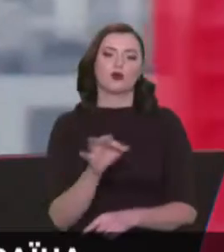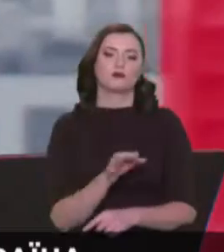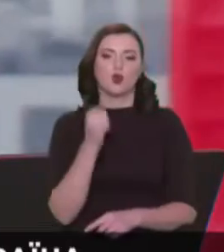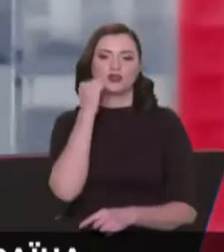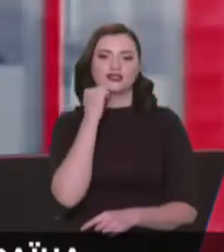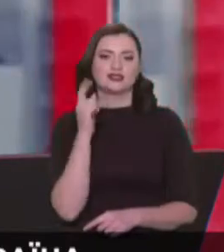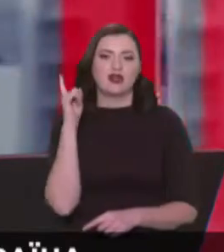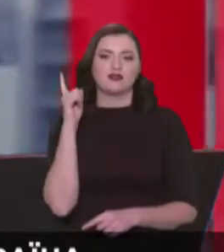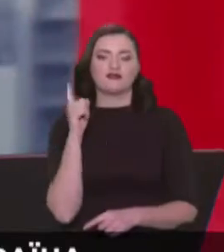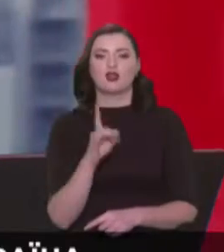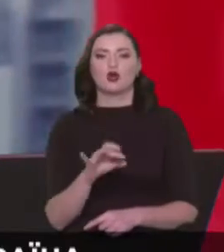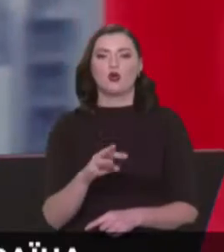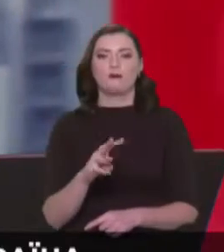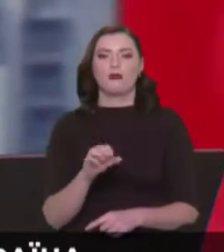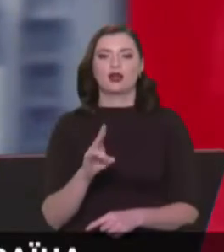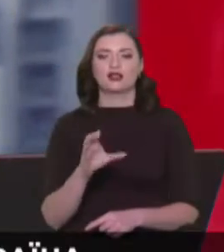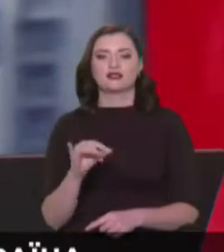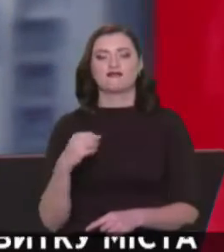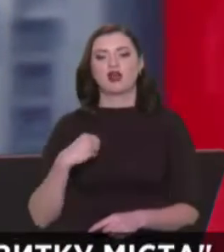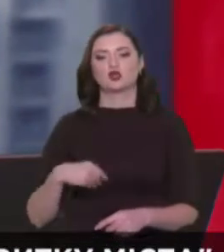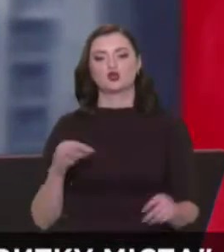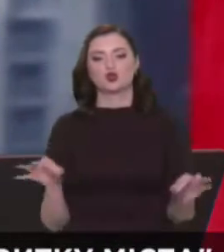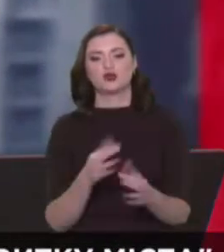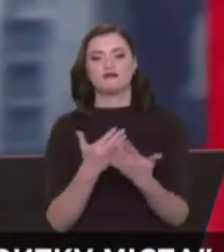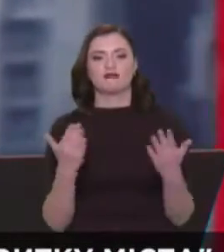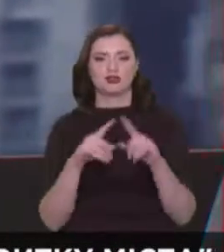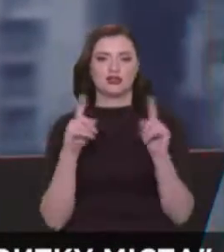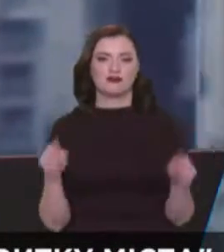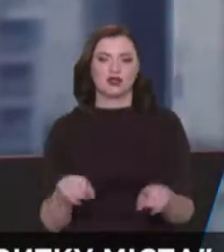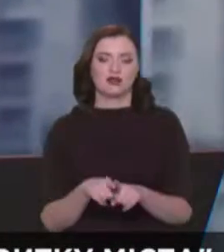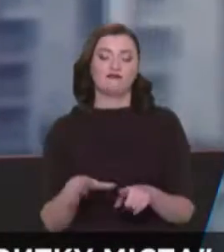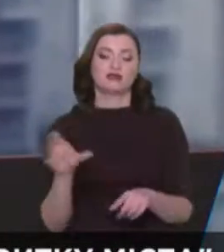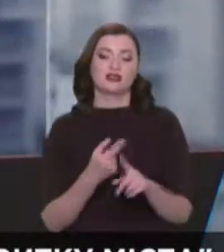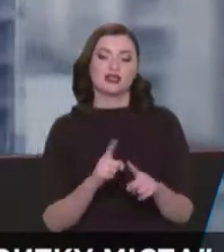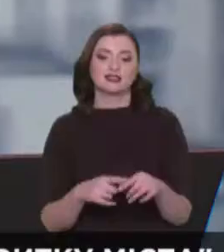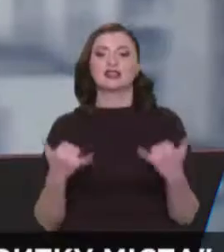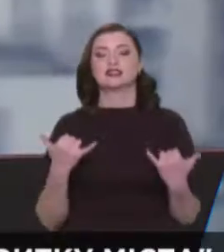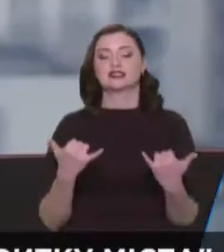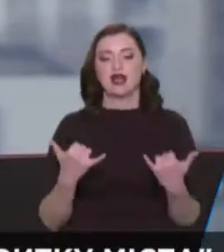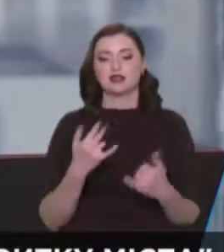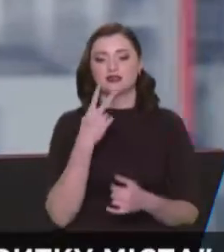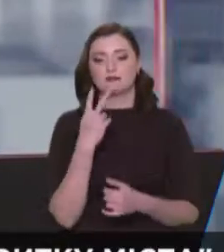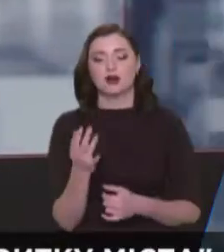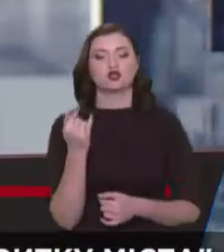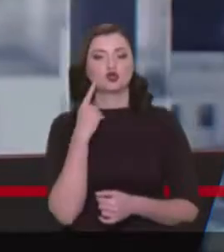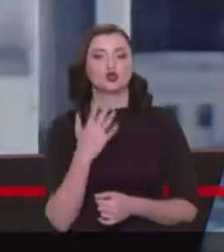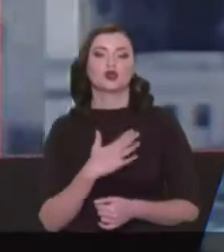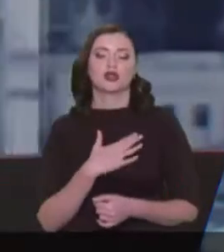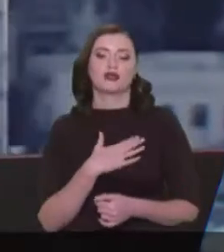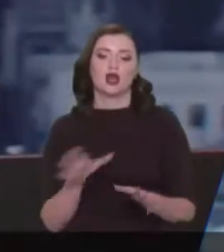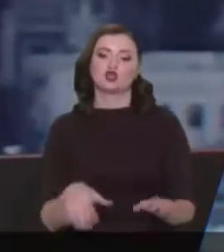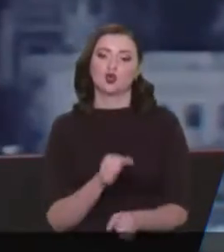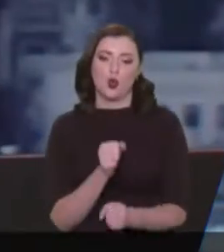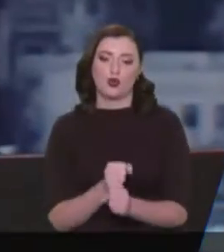старовинні романси, французькі мелодії, виставки картин. Принаймні, все це просто зараз бачить і чує наша